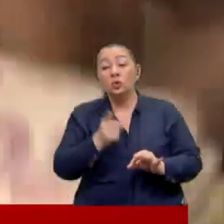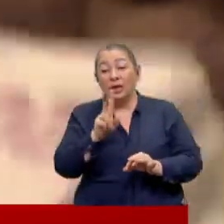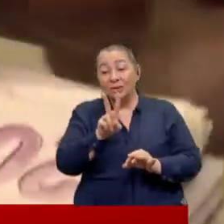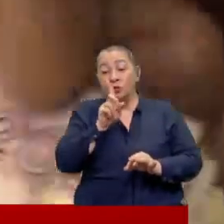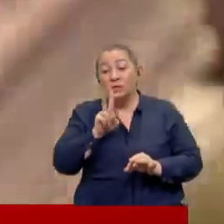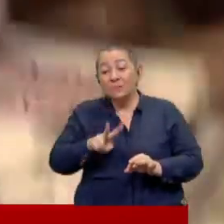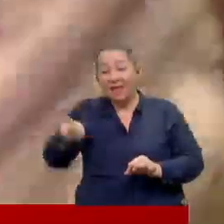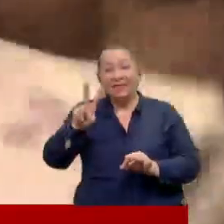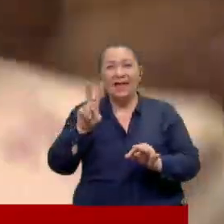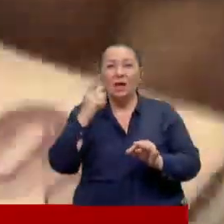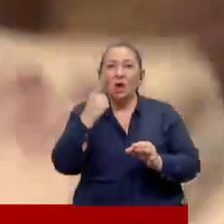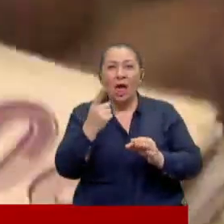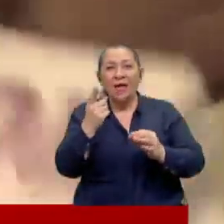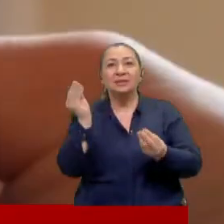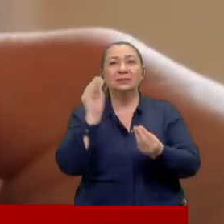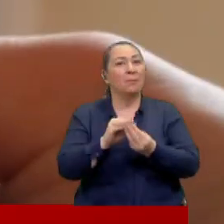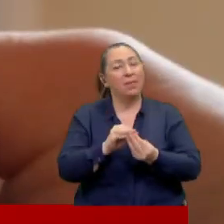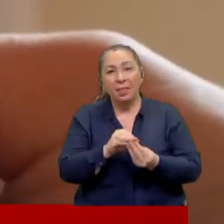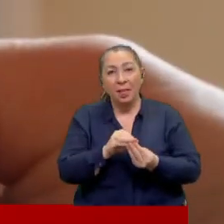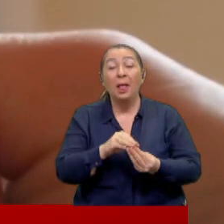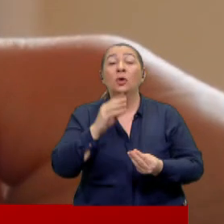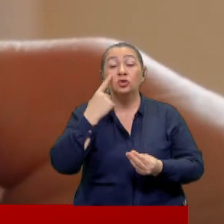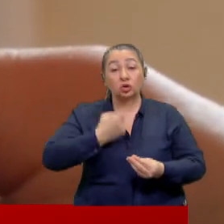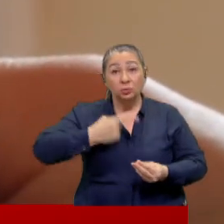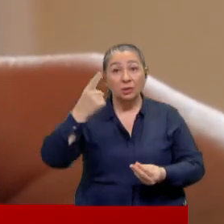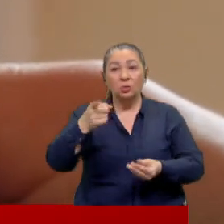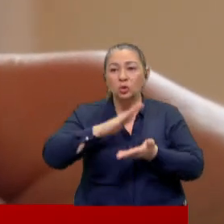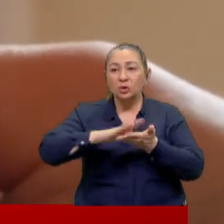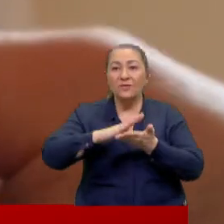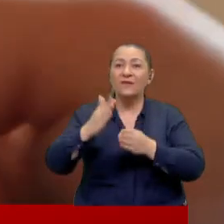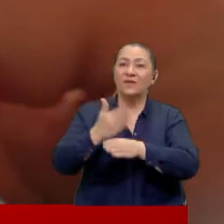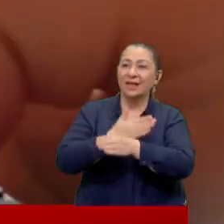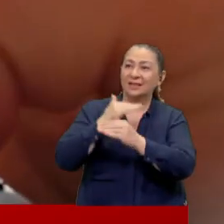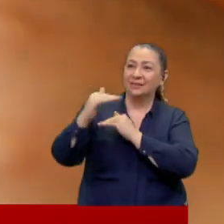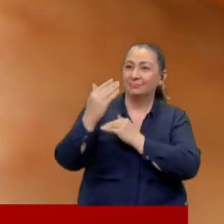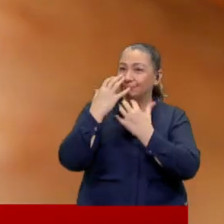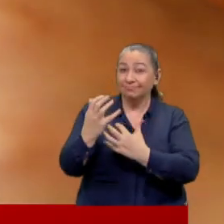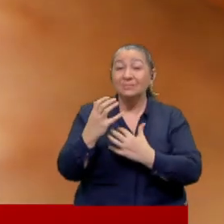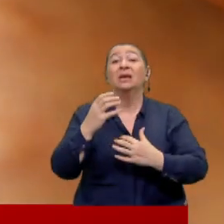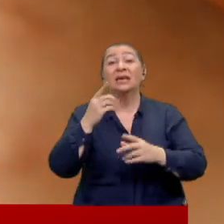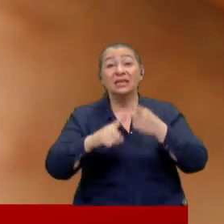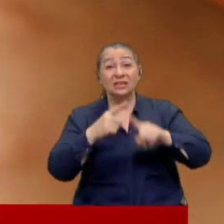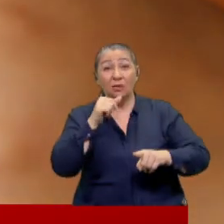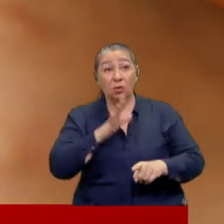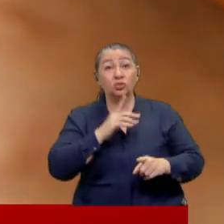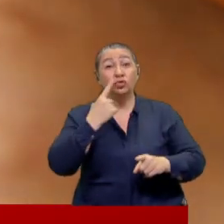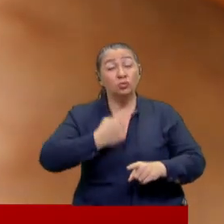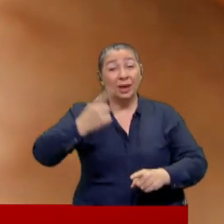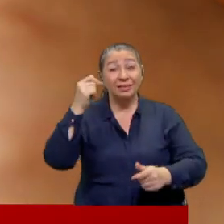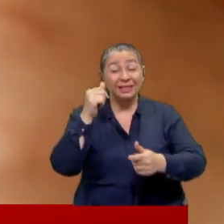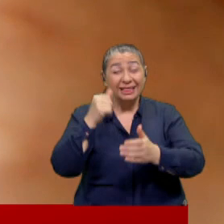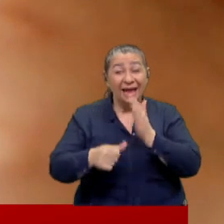127 arasında değişen oranlarda zam geldi Cumhurbaşkanı düzenleme vatandaşın lehine dedi Kılıçdaroğlu Cumhuriyet